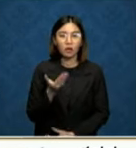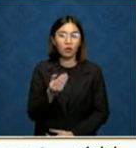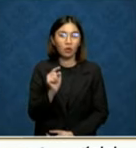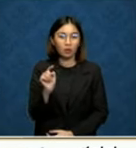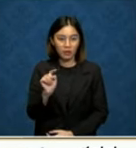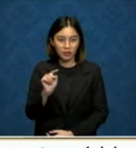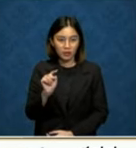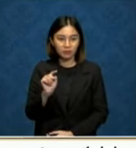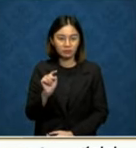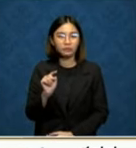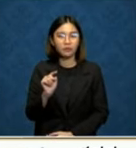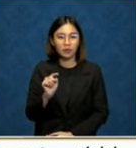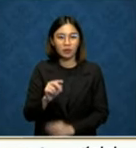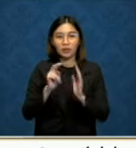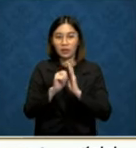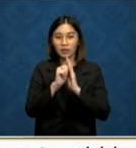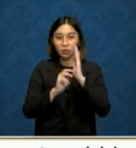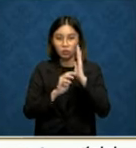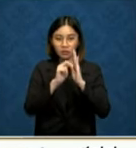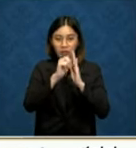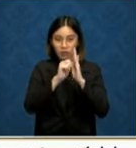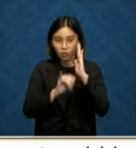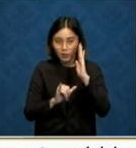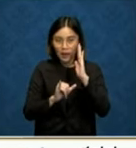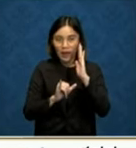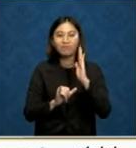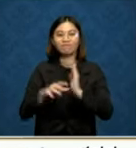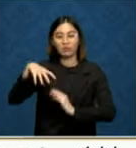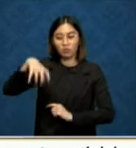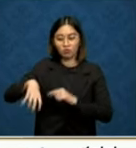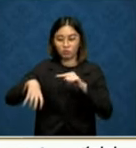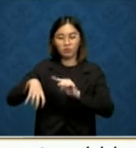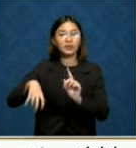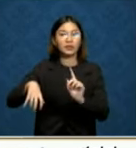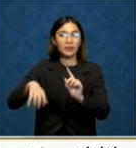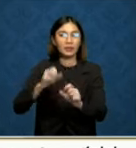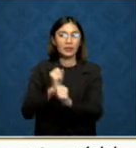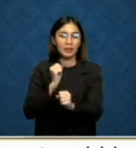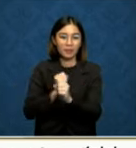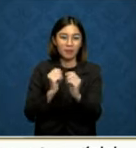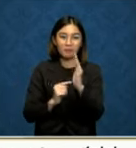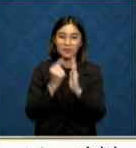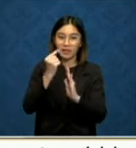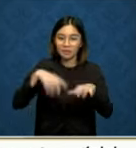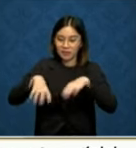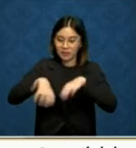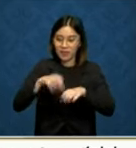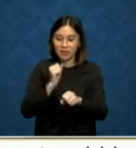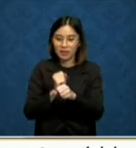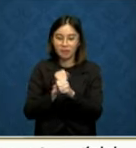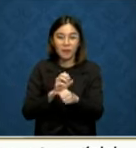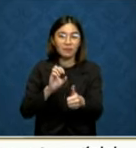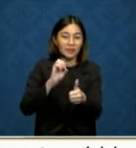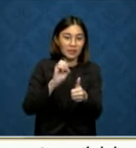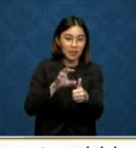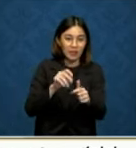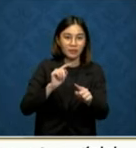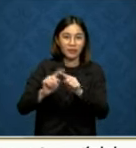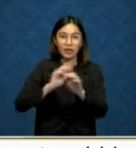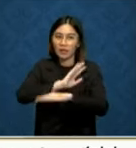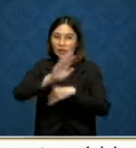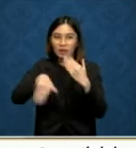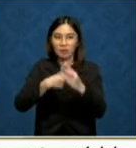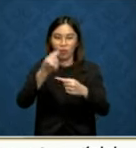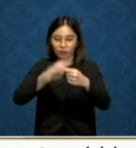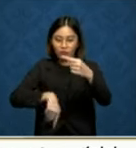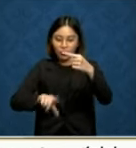ติเรีนว่า นโยบายที่สภาวงกอนผู้หอโพกได้ดำเนินการจัดทำขอเสนอ มีทั้งหม